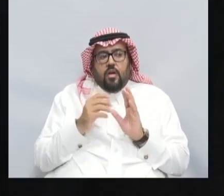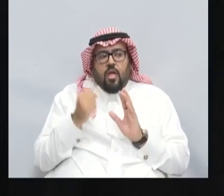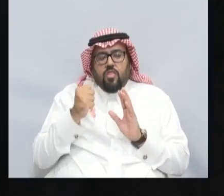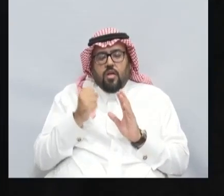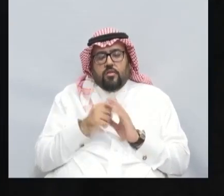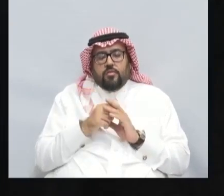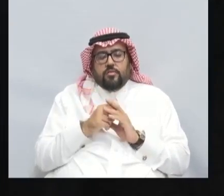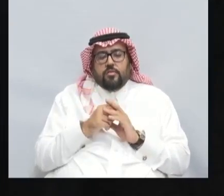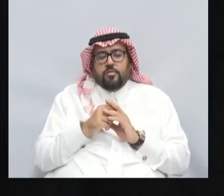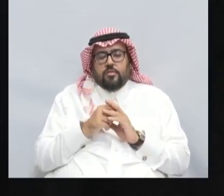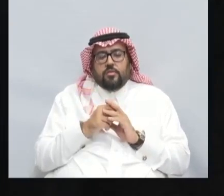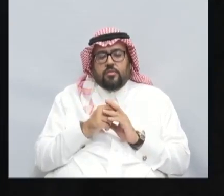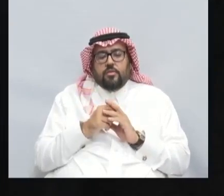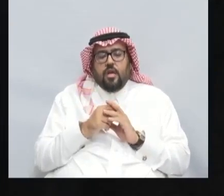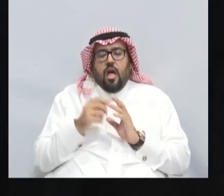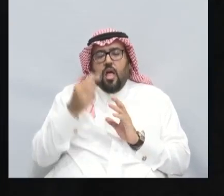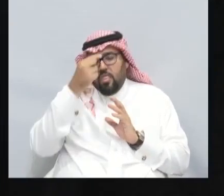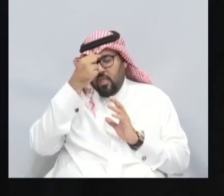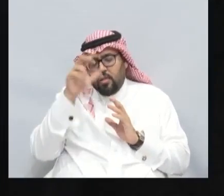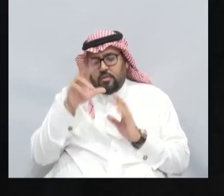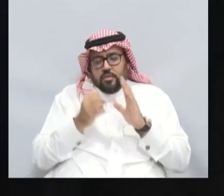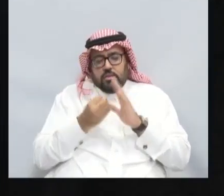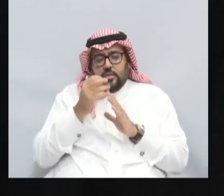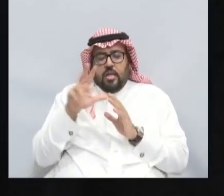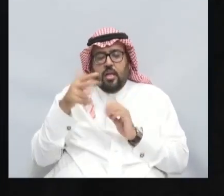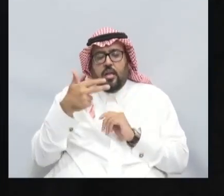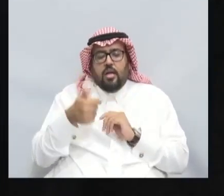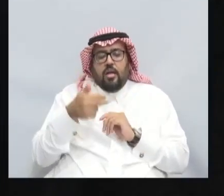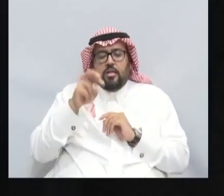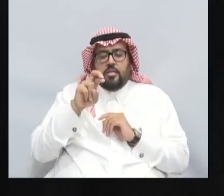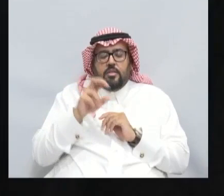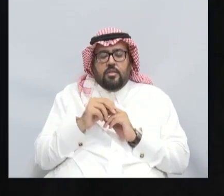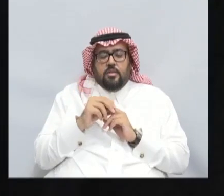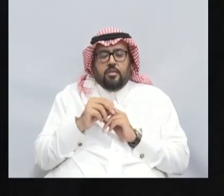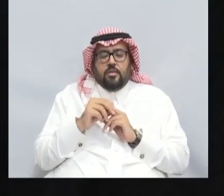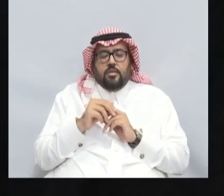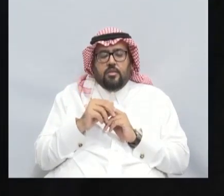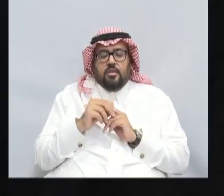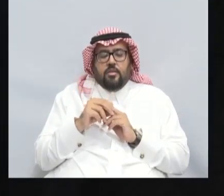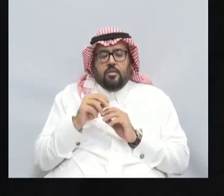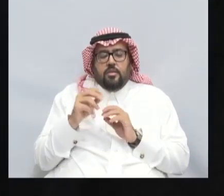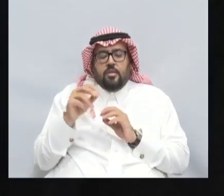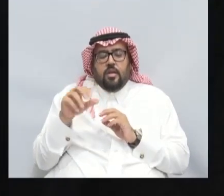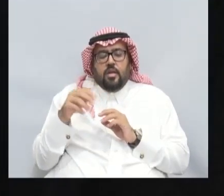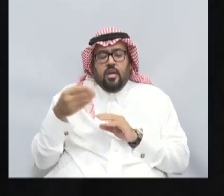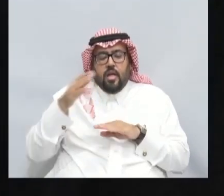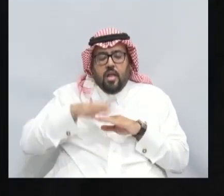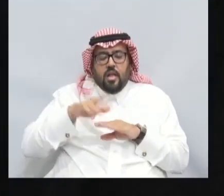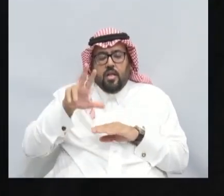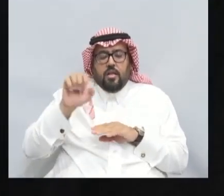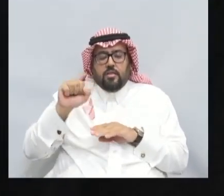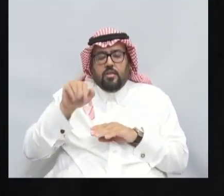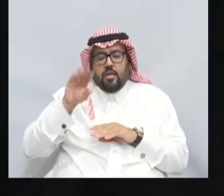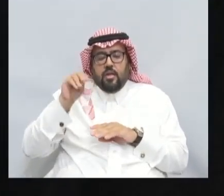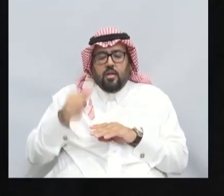الضغط والكثافة، ضغط الغازات على ماذا؟ على الصحارى، ضغط الغازات